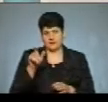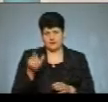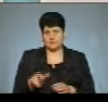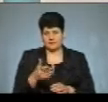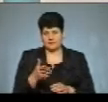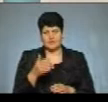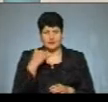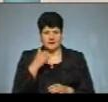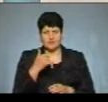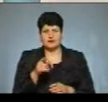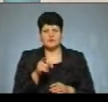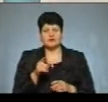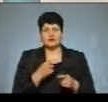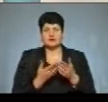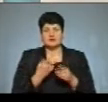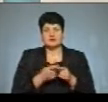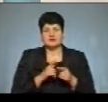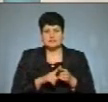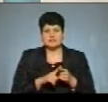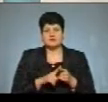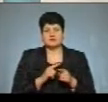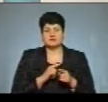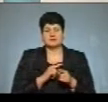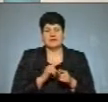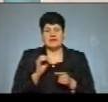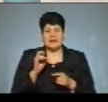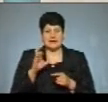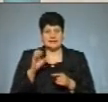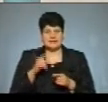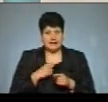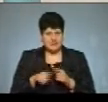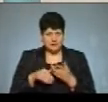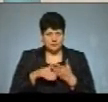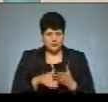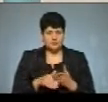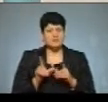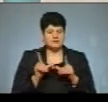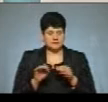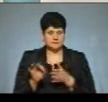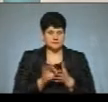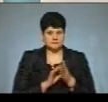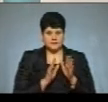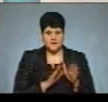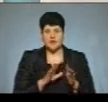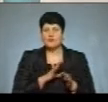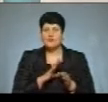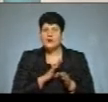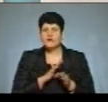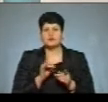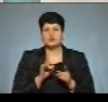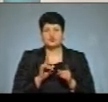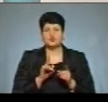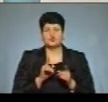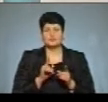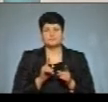що виклик, якщо він належить до екстреного, бригада виїжджає негайно, але іноді буває, що перевантаження